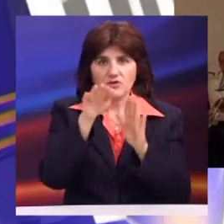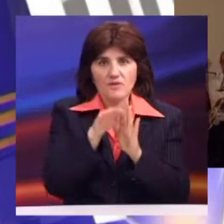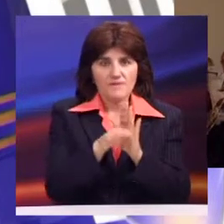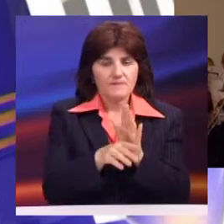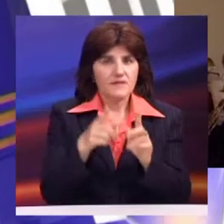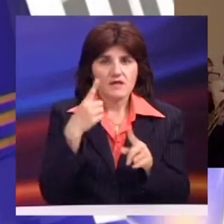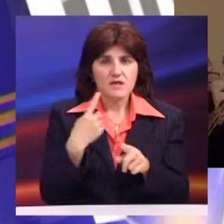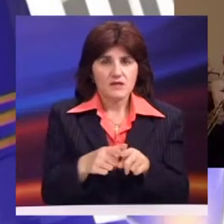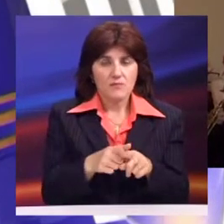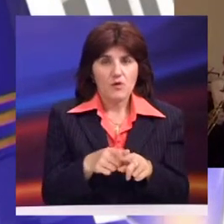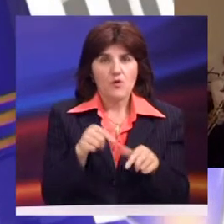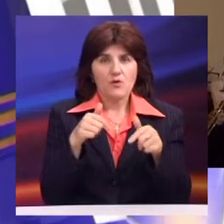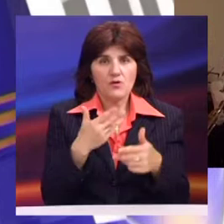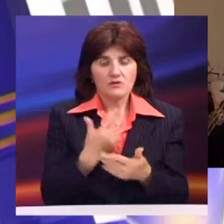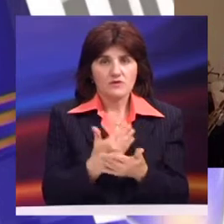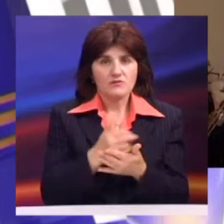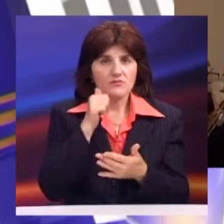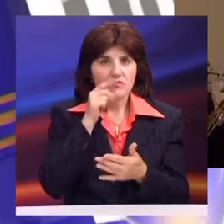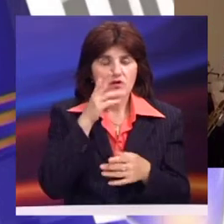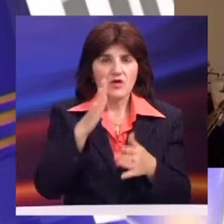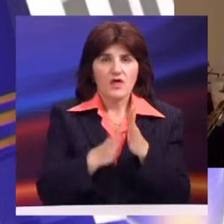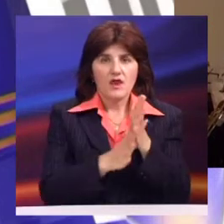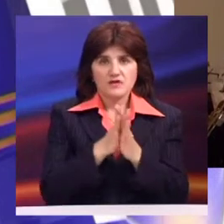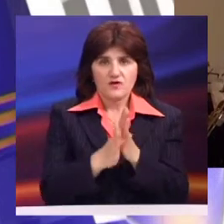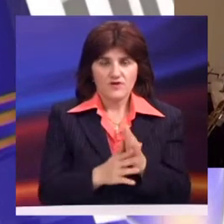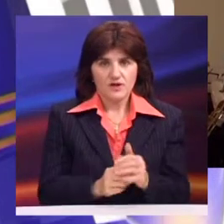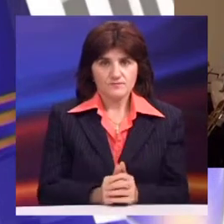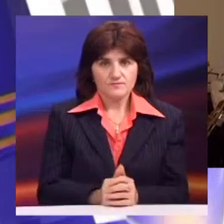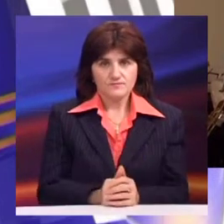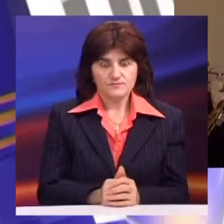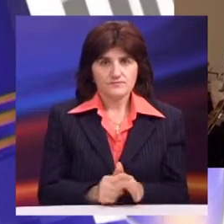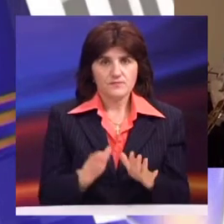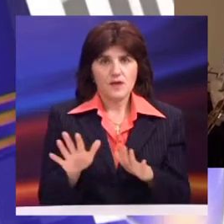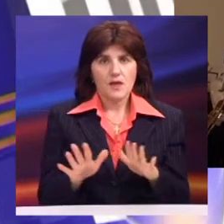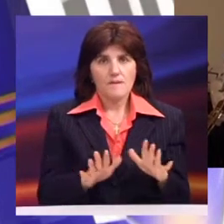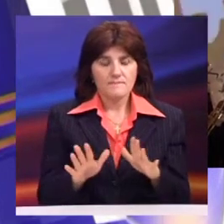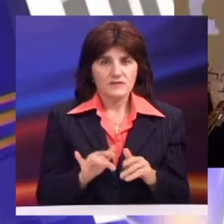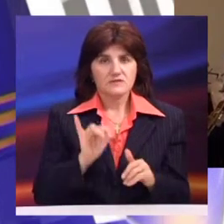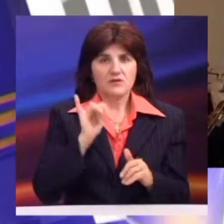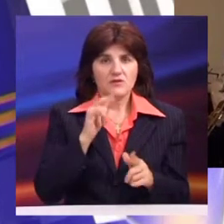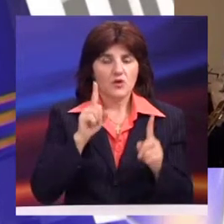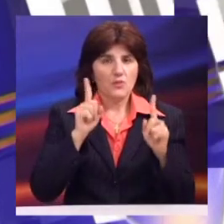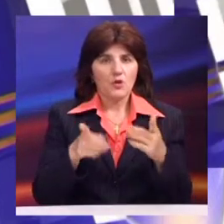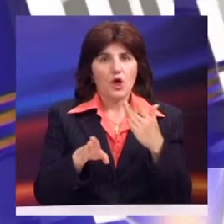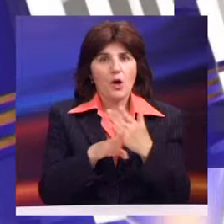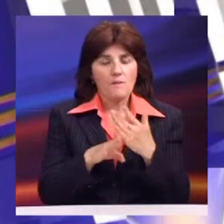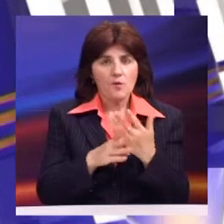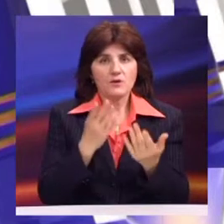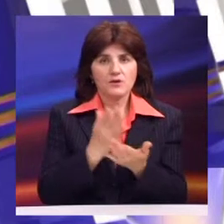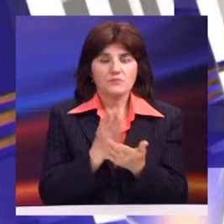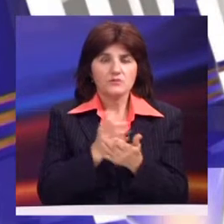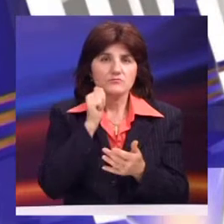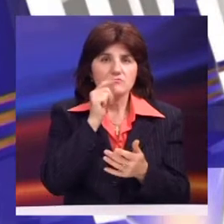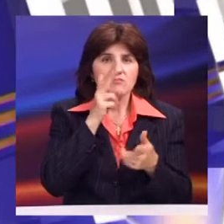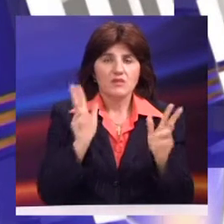smanjenog budžeta prenaduvane i da će se o konačnom iznosu još razgovarati. Ministarstvo je tu svakako da pomogne i naći će